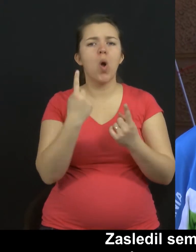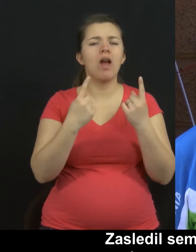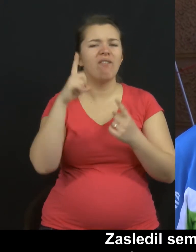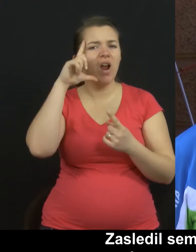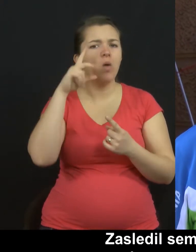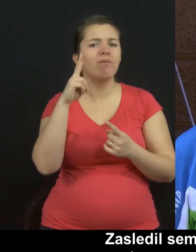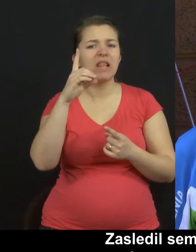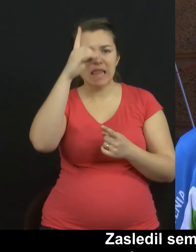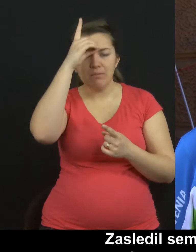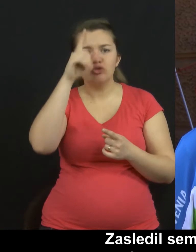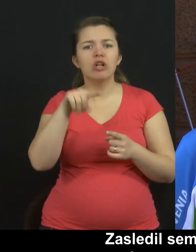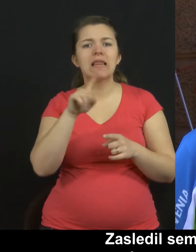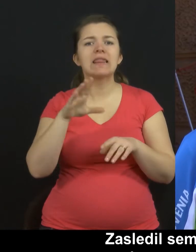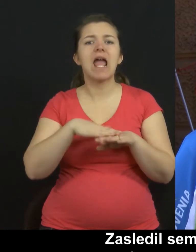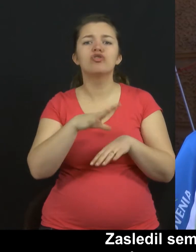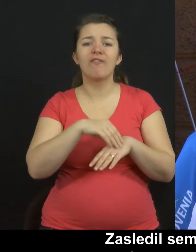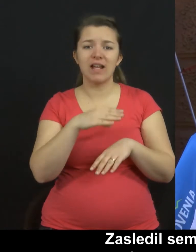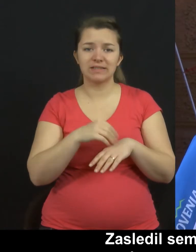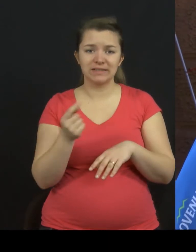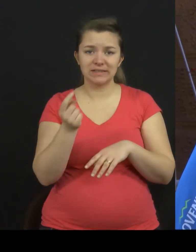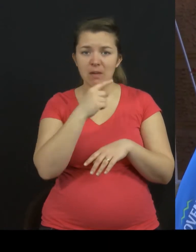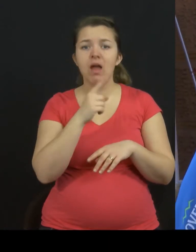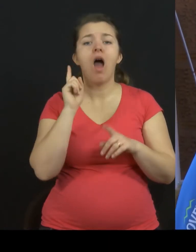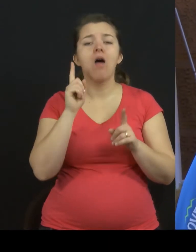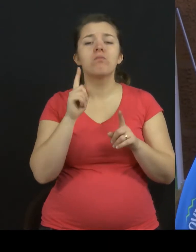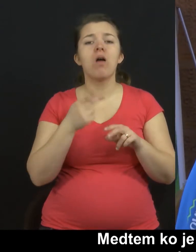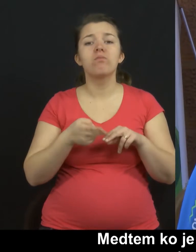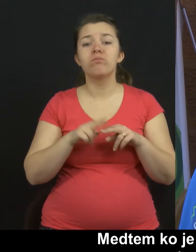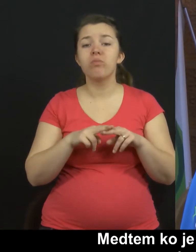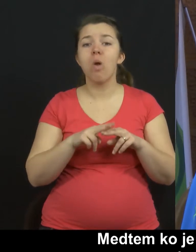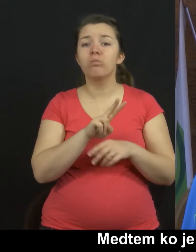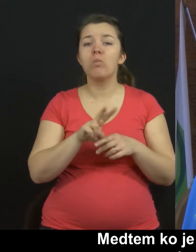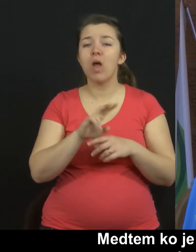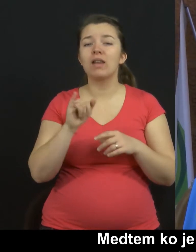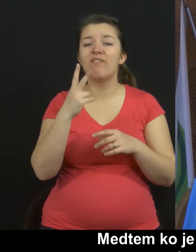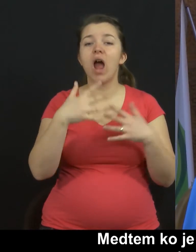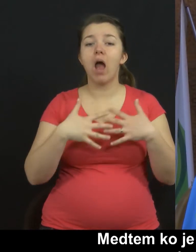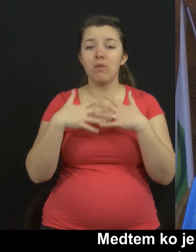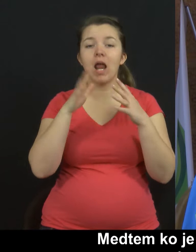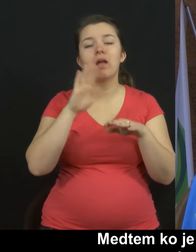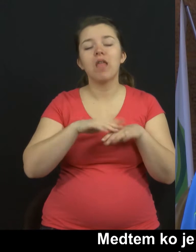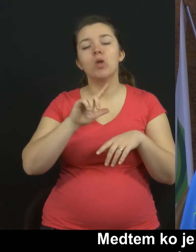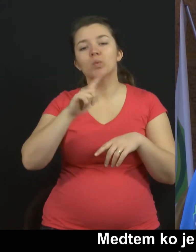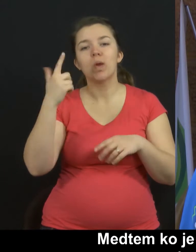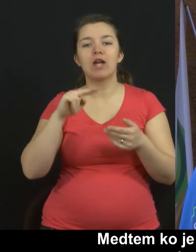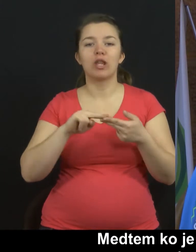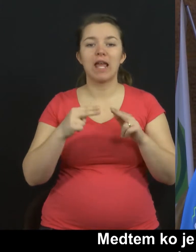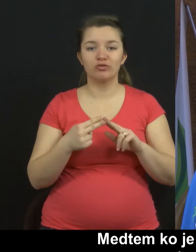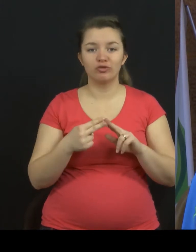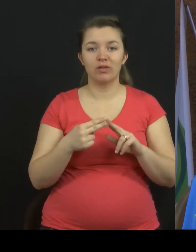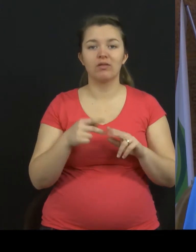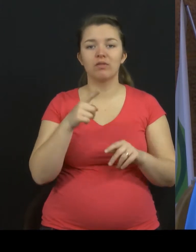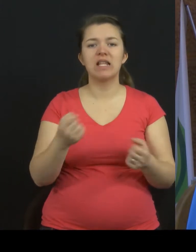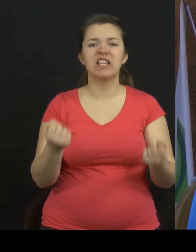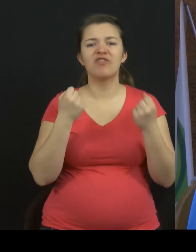v glavnem v Nemčiji in na Švedskem. Medtem, ko je pa bolj popularna v Ameriki, vendar na